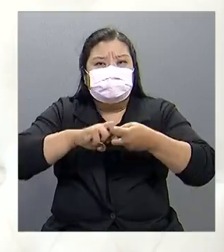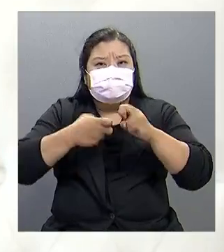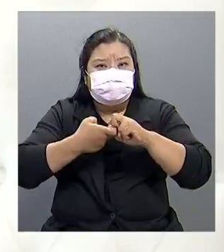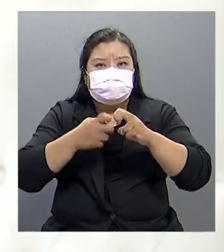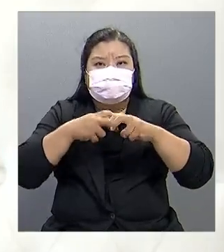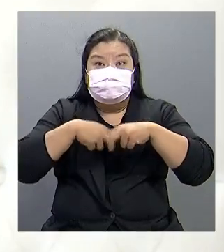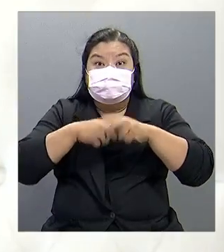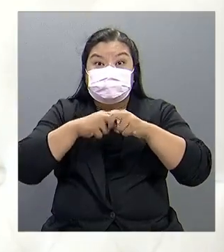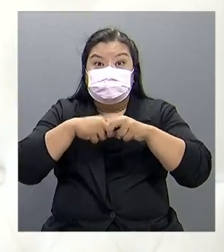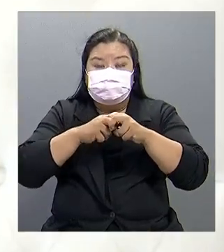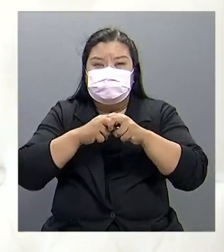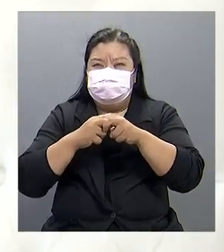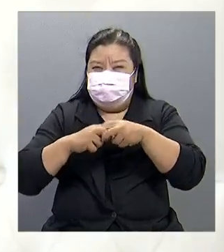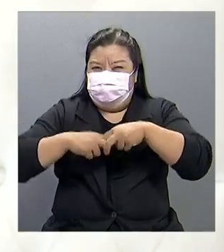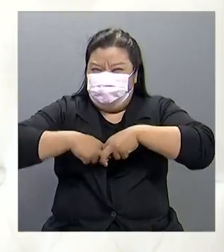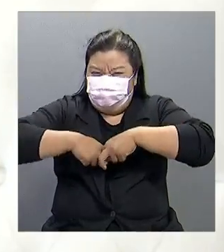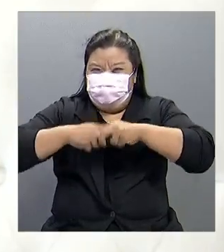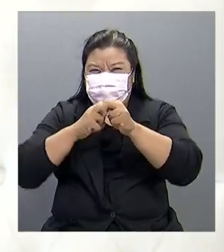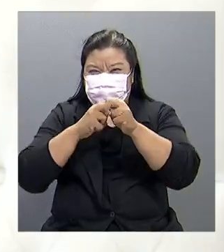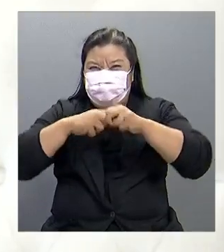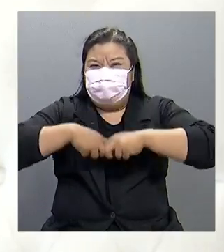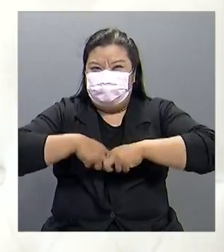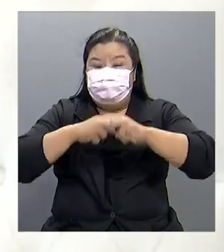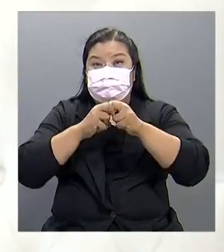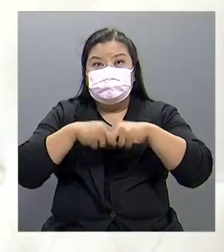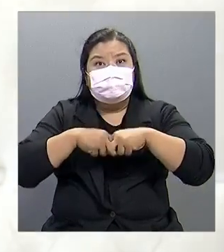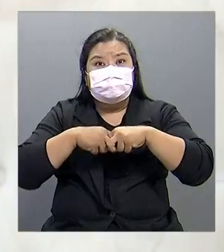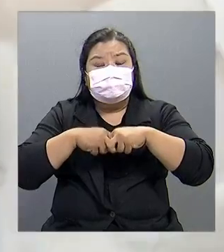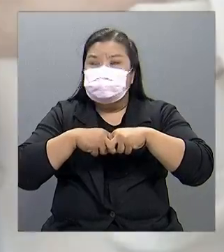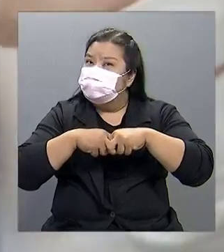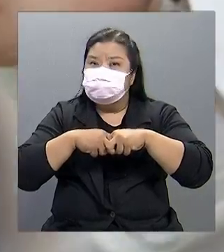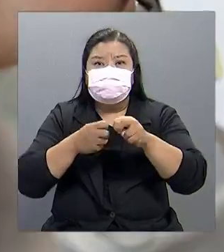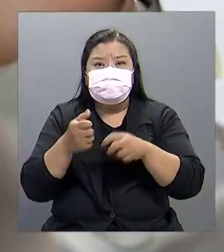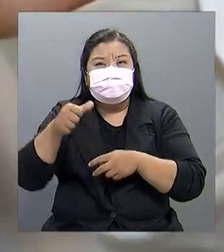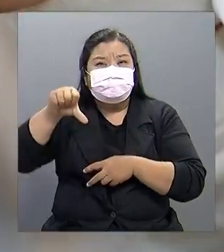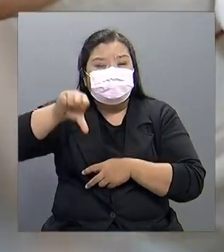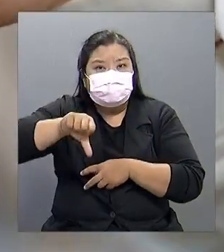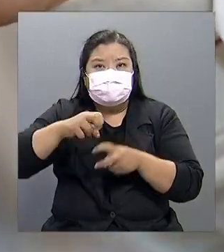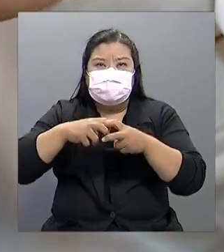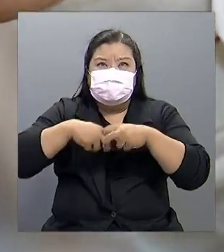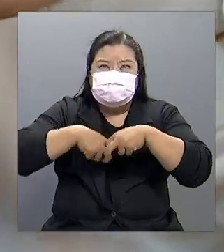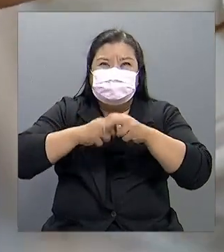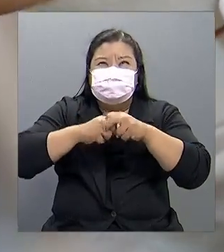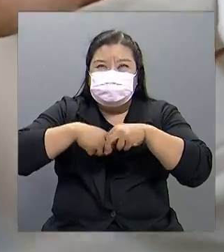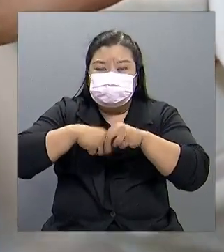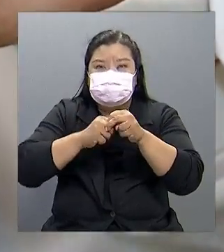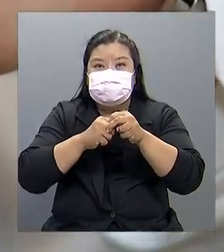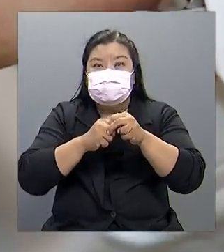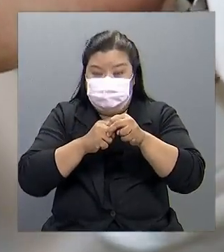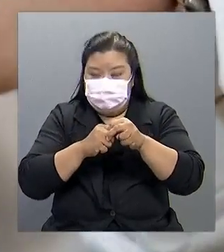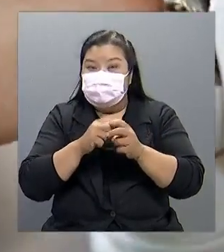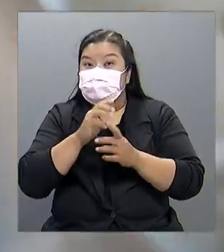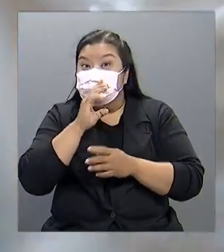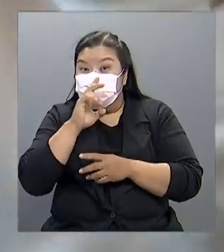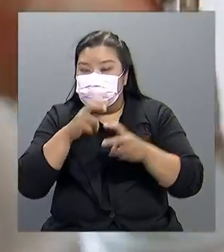มบ้างอยู่แล้วทีนี้พอมันมีการเสื่อมอยู่แล้วเนี่ยพอเราขยับหรืองอเยอะๆเนี่ยบริเวณที่มันสึกจะไปถู